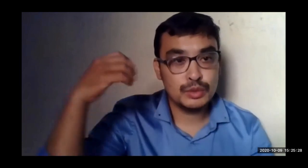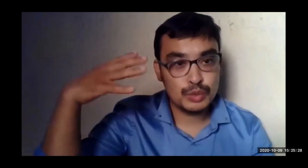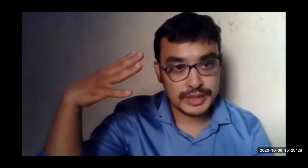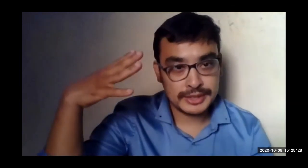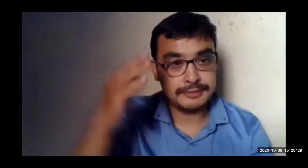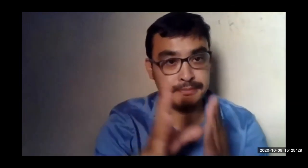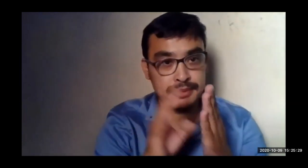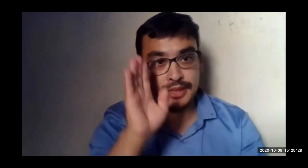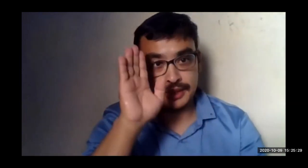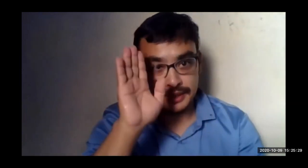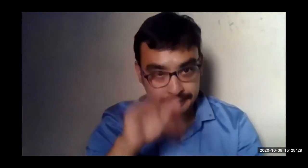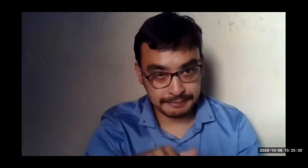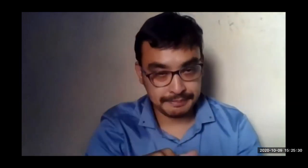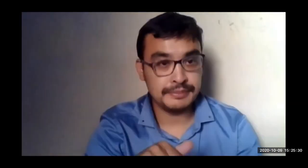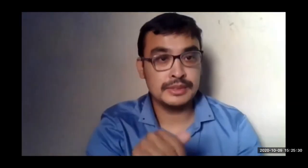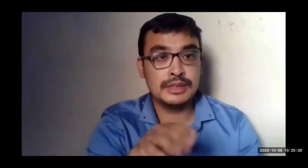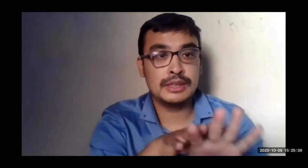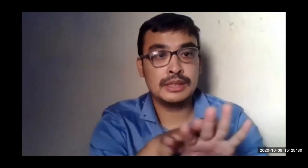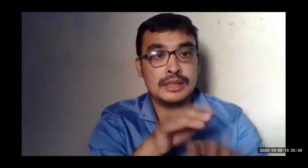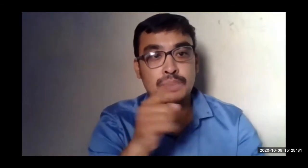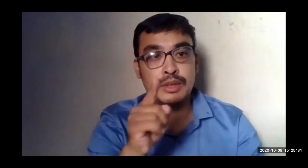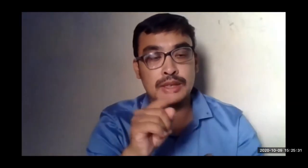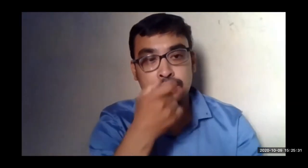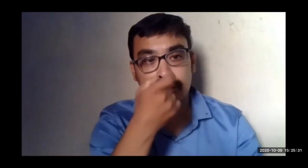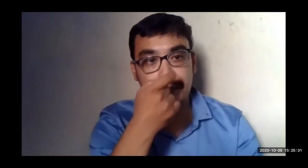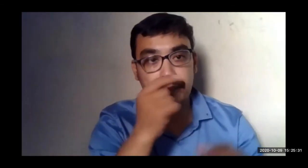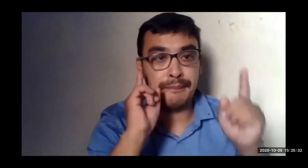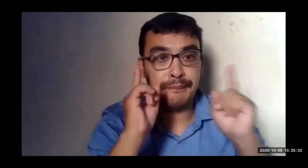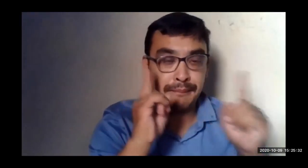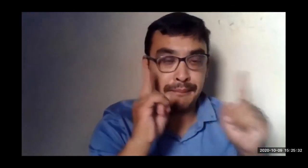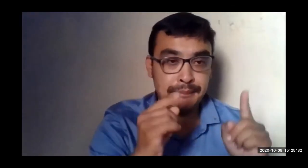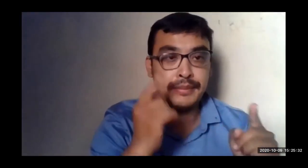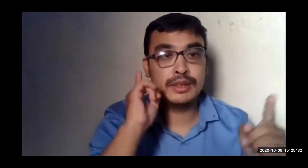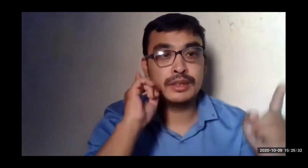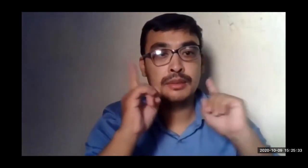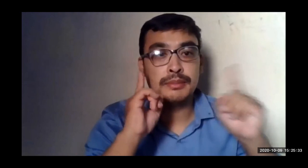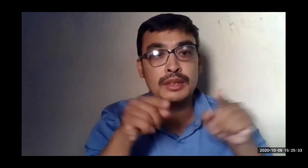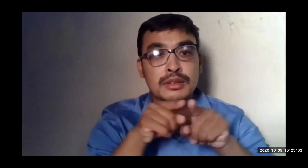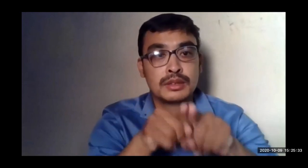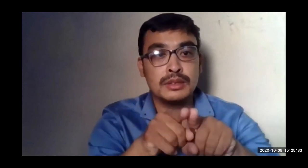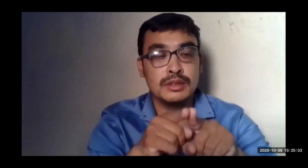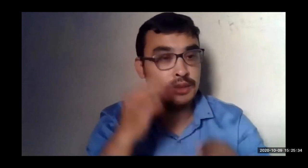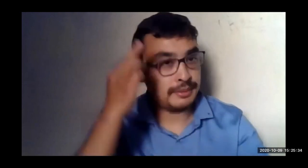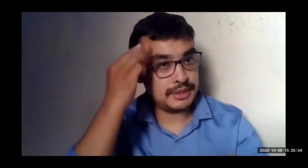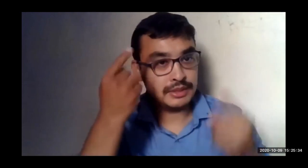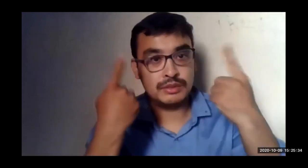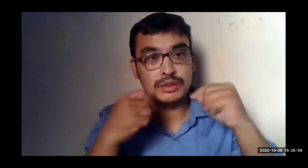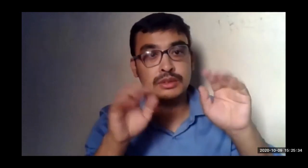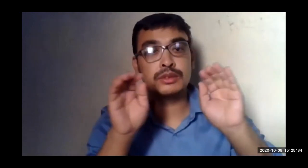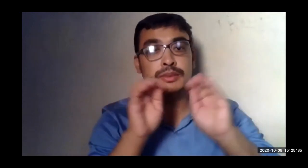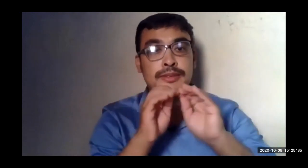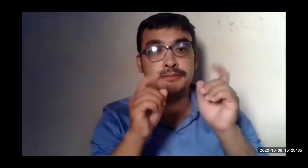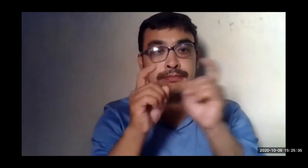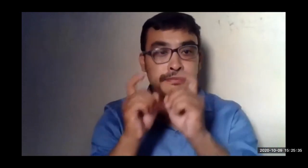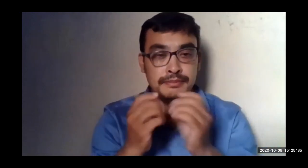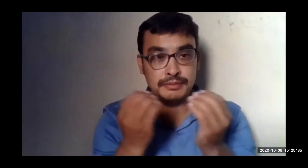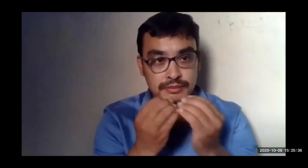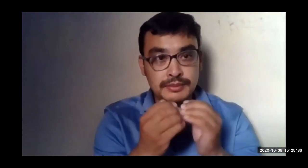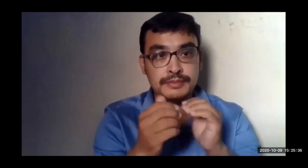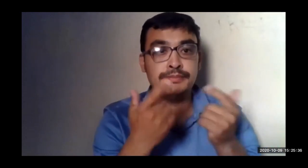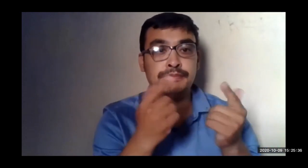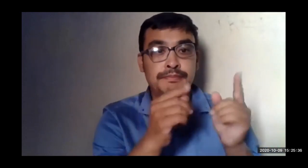हिजो मात्र सुर्खेतबाट आयौँ, धेरैवटा गाउँपालिका र नगरपालिकाहरूसँग पनि मेन्टल हेल्थको बारेमा छलफल गरेर अन्तर्क्रियाहरू गरेर